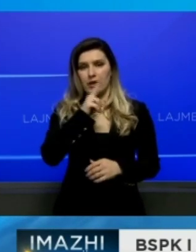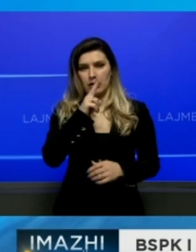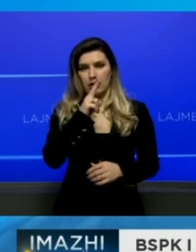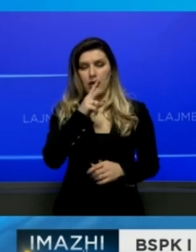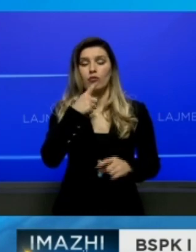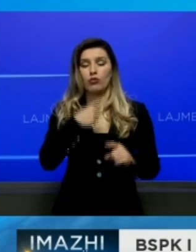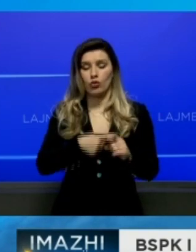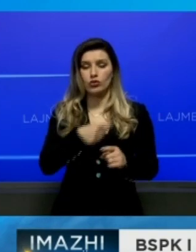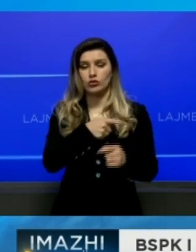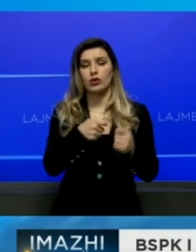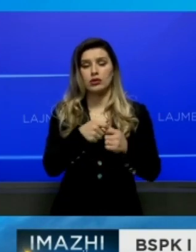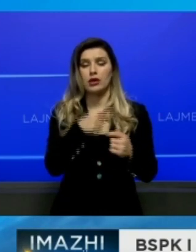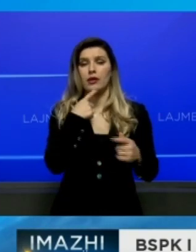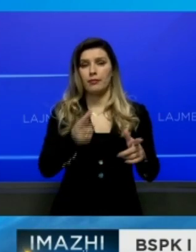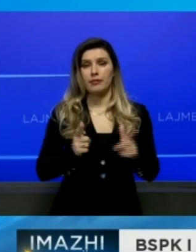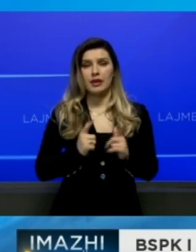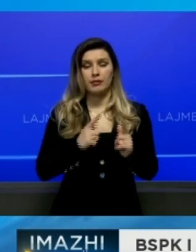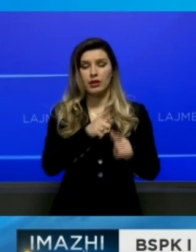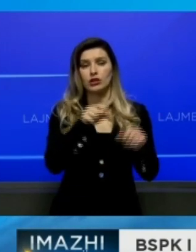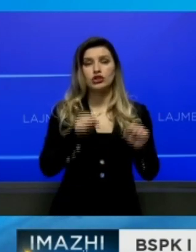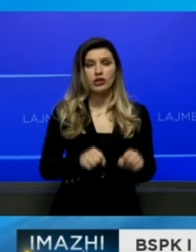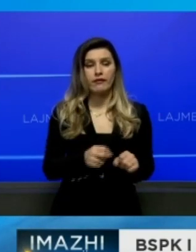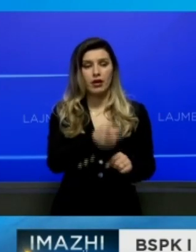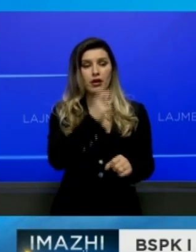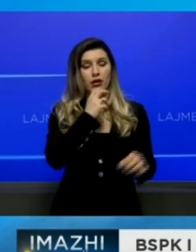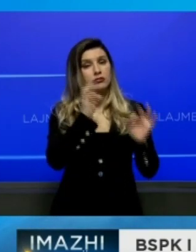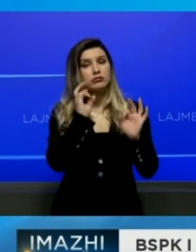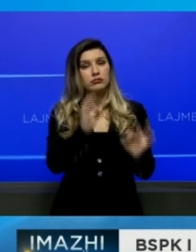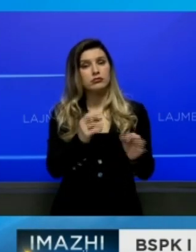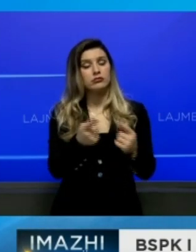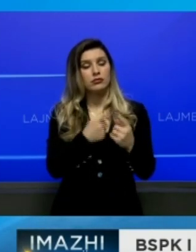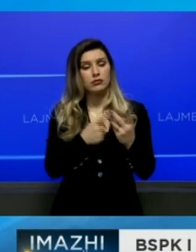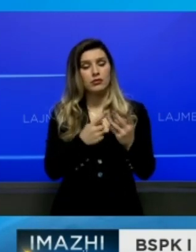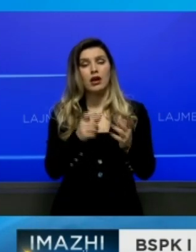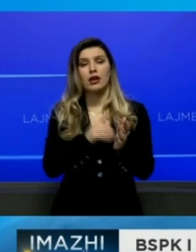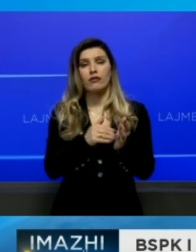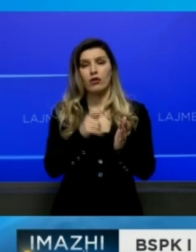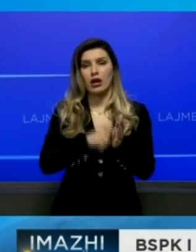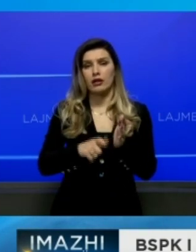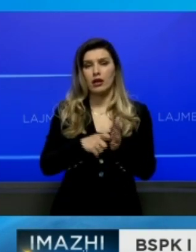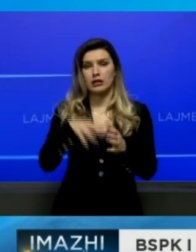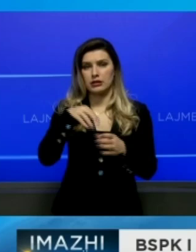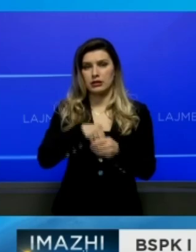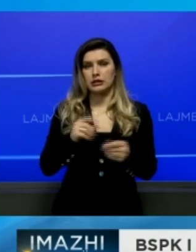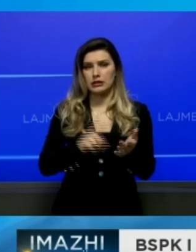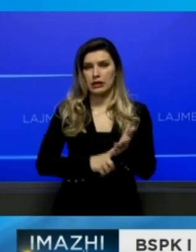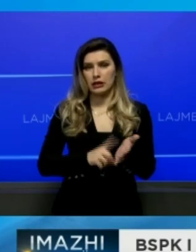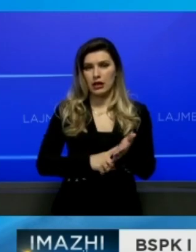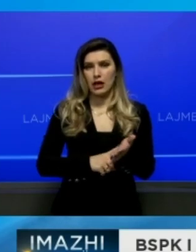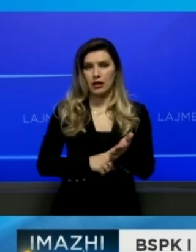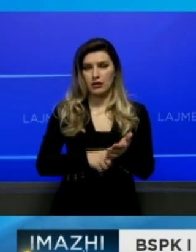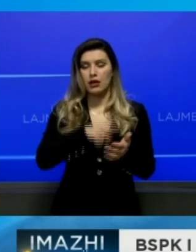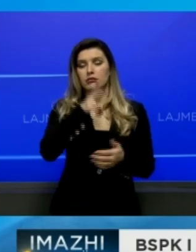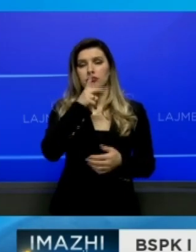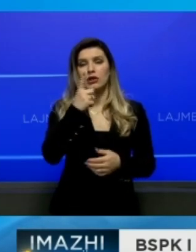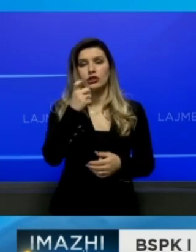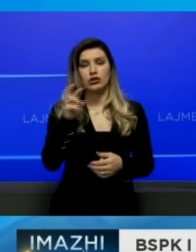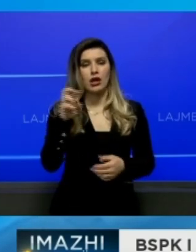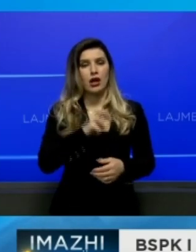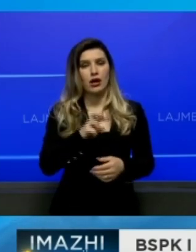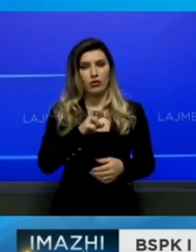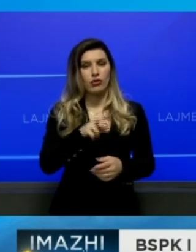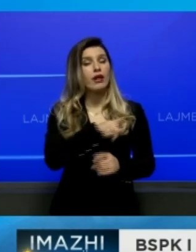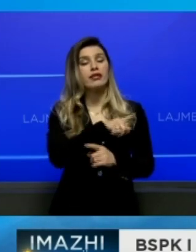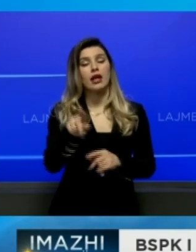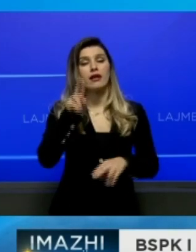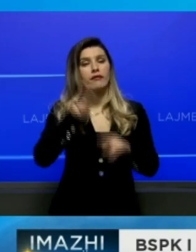BSPK pret nga qeveria që të merret seriozisht me kërkesat e antarësisë sindikale. Së bashku kërkon 100 euro mbështetje deri